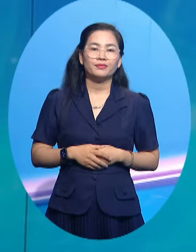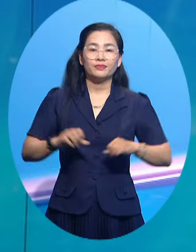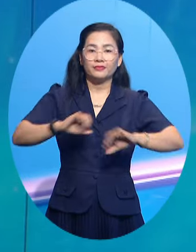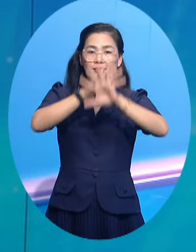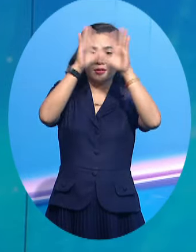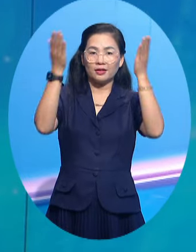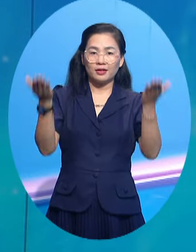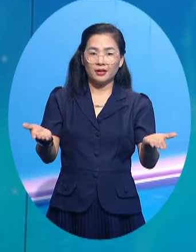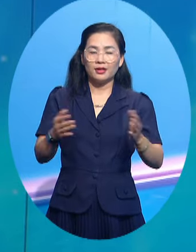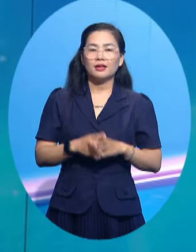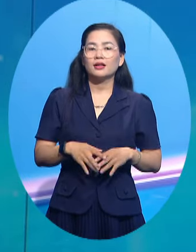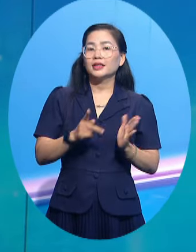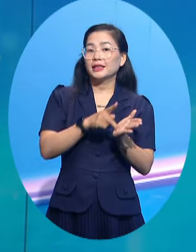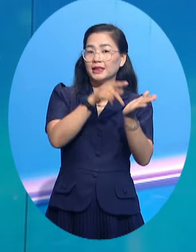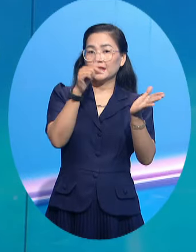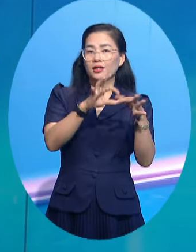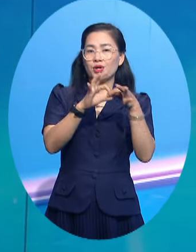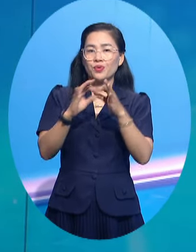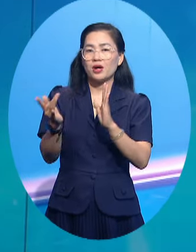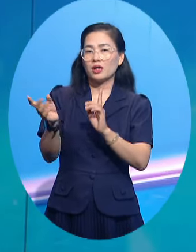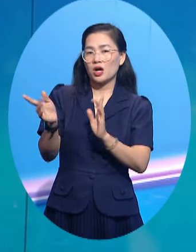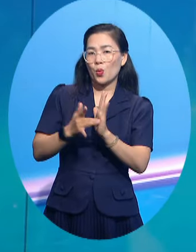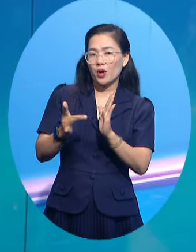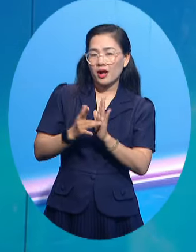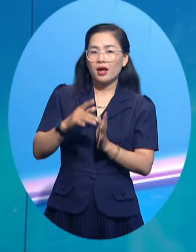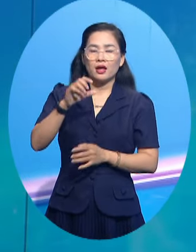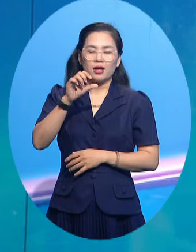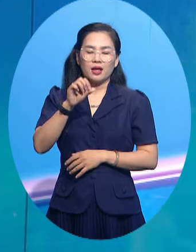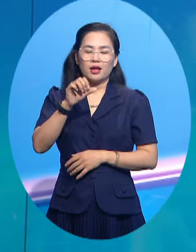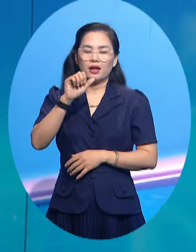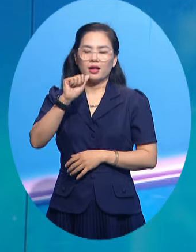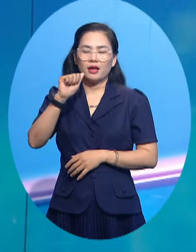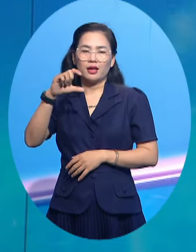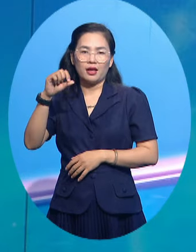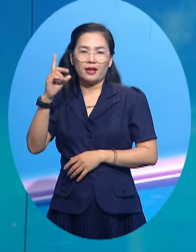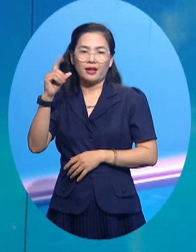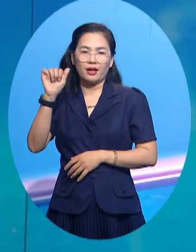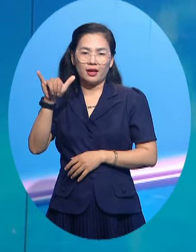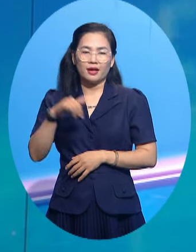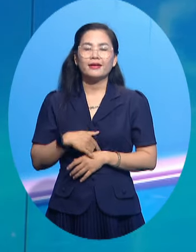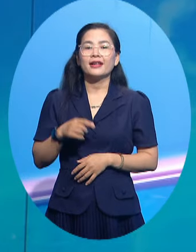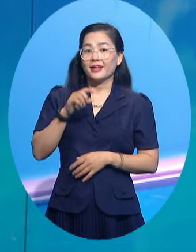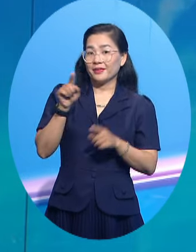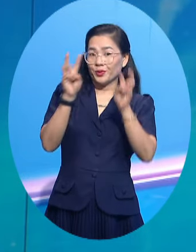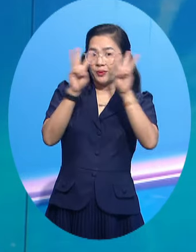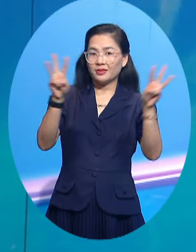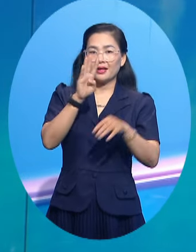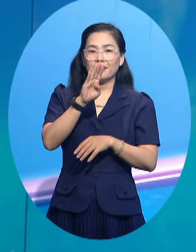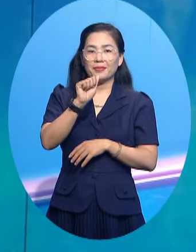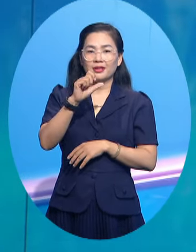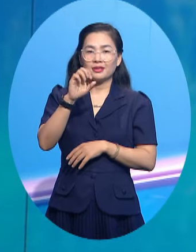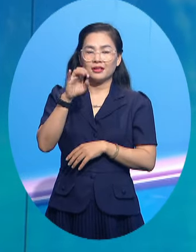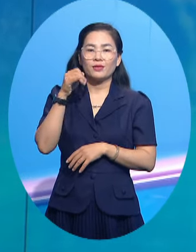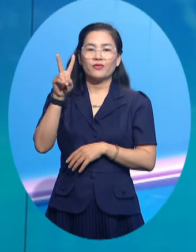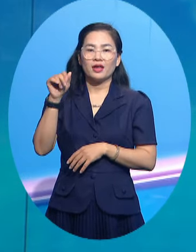Sáng nay, sự kiện về công nghệ và quản trị thường niên SaaS Day 2024 đã được Base.vn tổ chức tại Thành phố Hồ